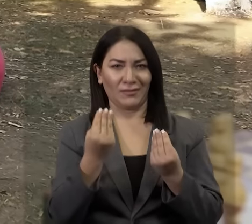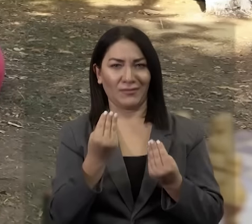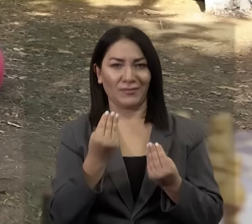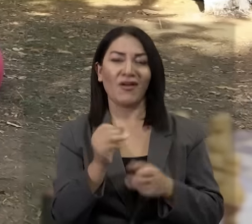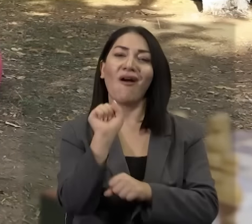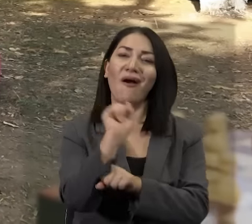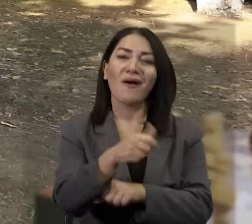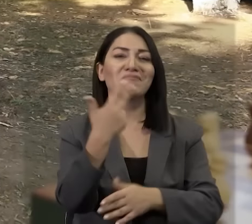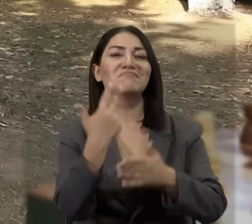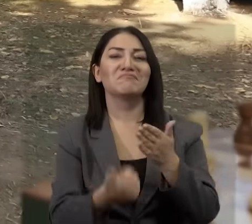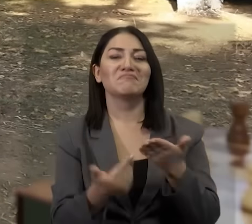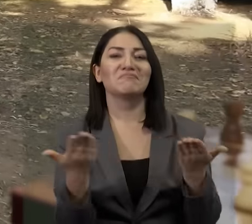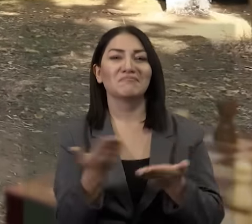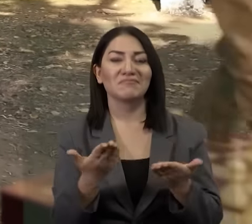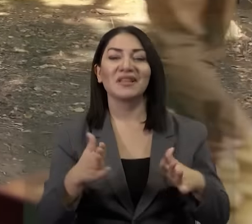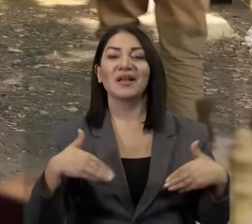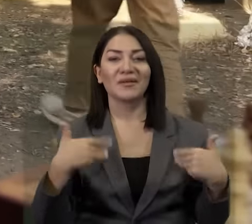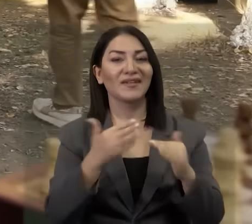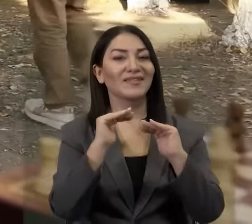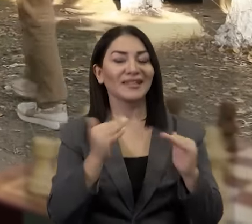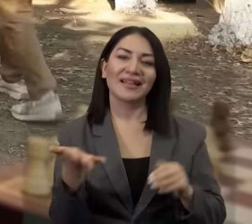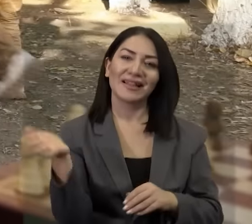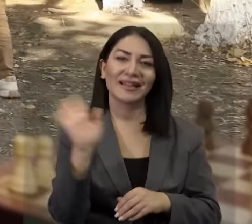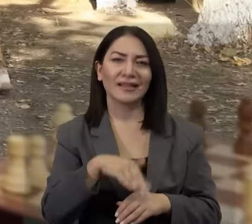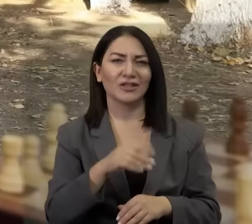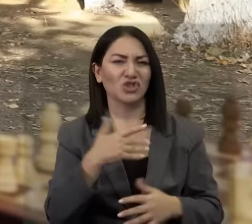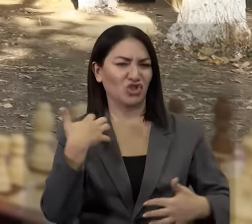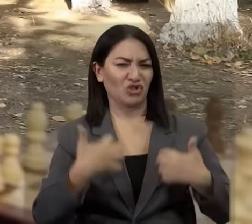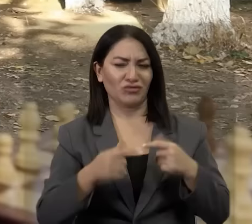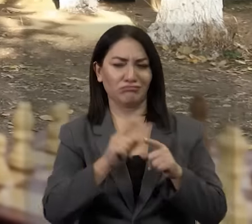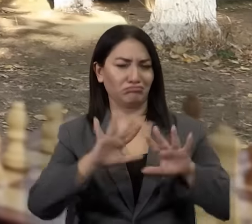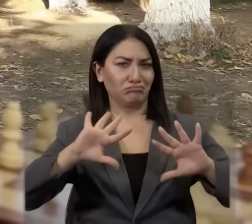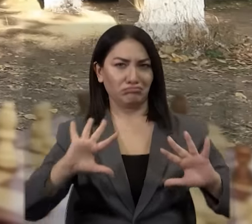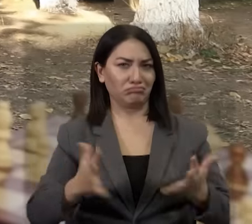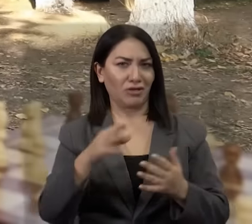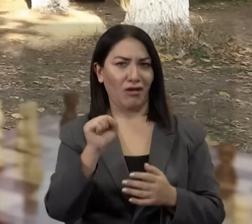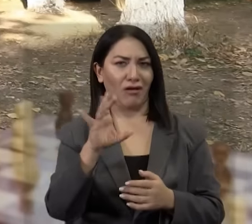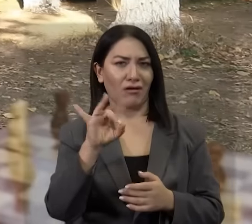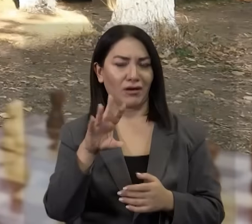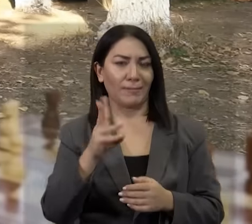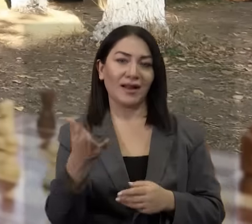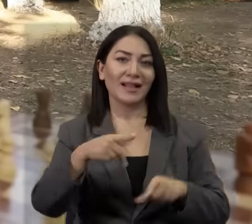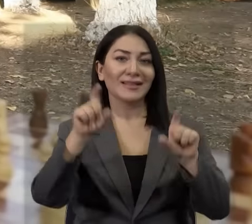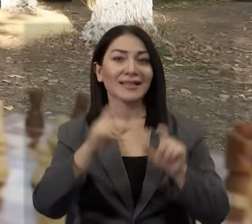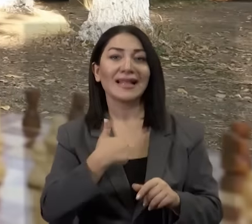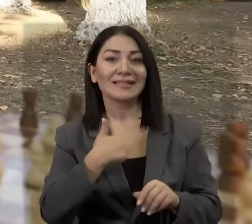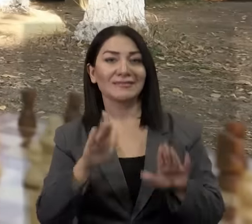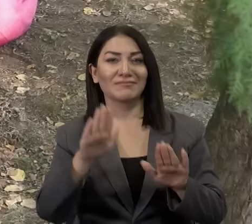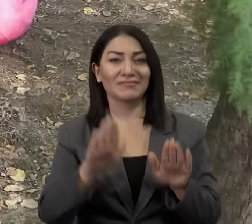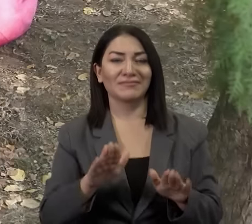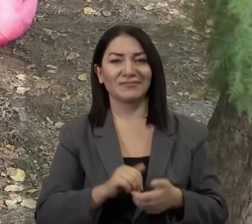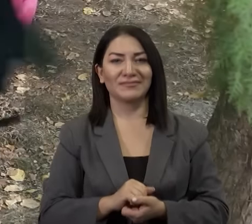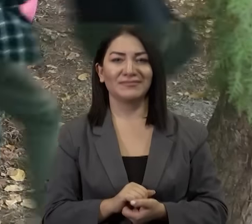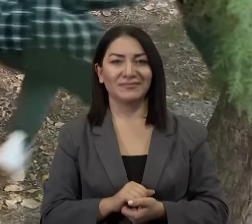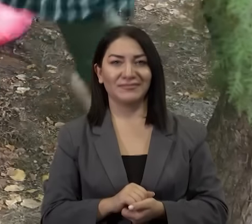դես խաղում։ Հա, խաղթում ես թե պարտվում։ Բոլը վերակեք։ Եկեք։ Էդ ի՞նչ տա բանը Արմեն։ Նստեք։ Ես